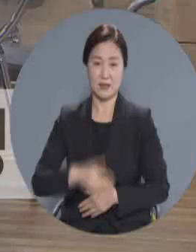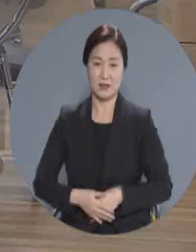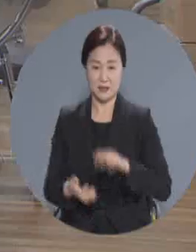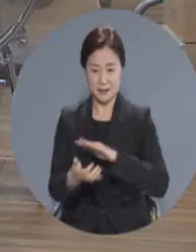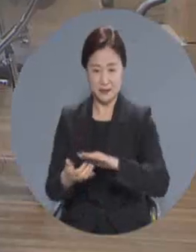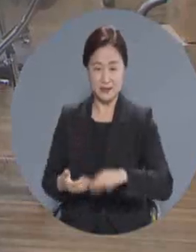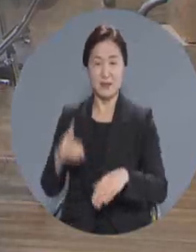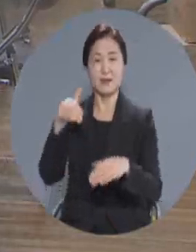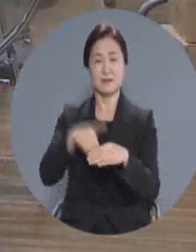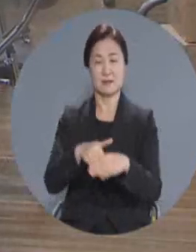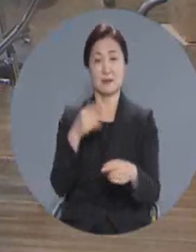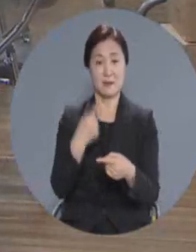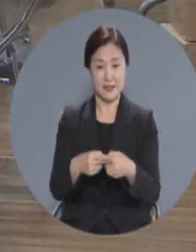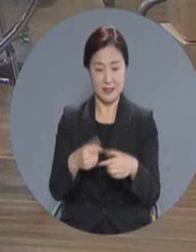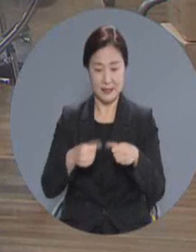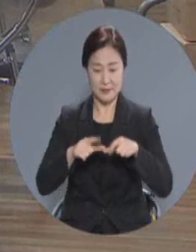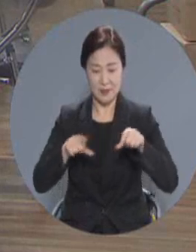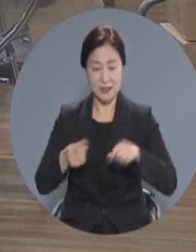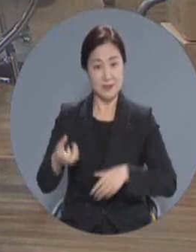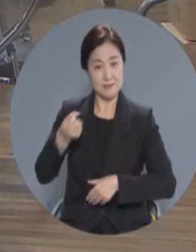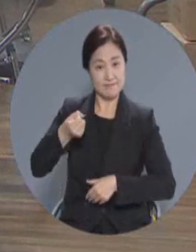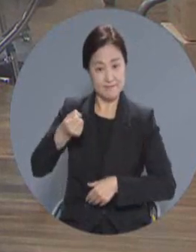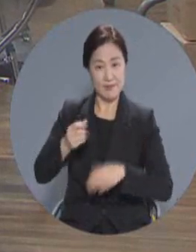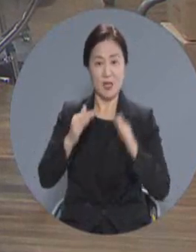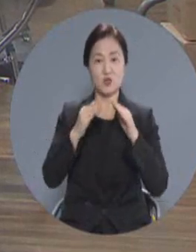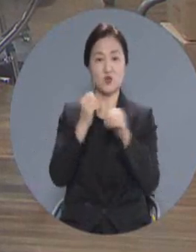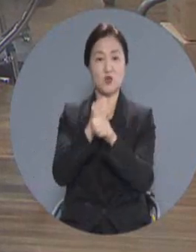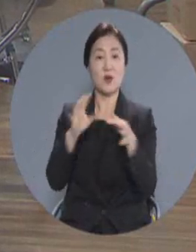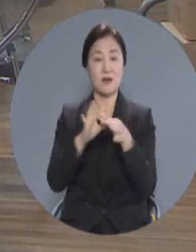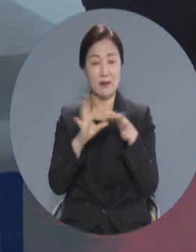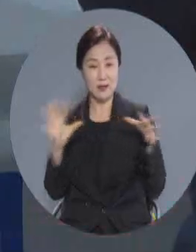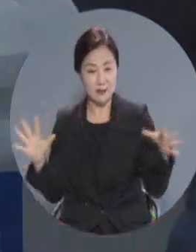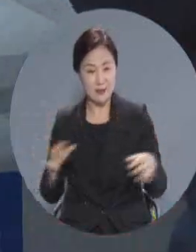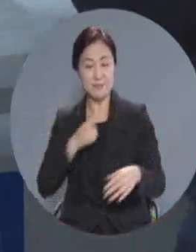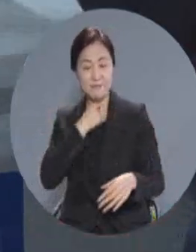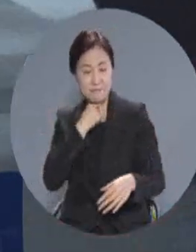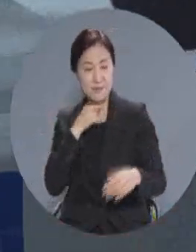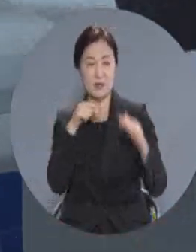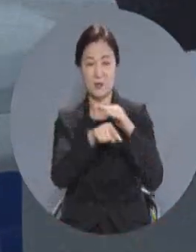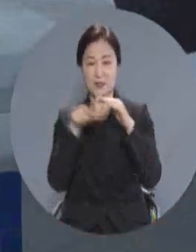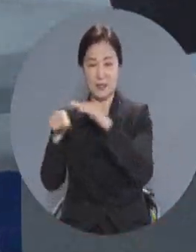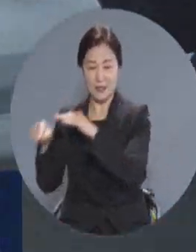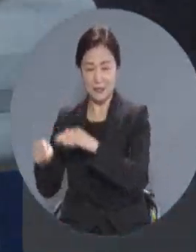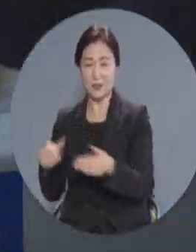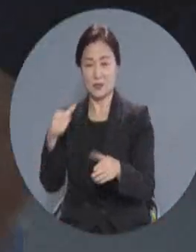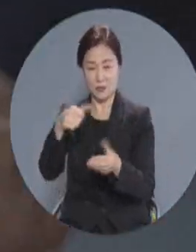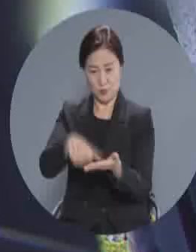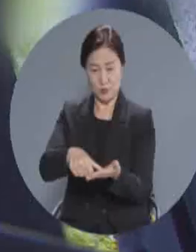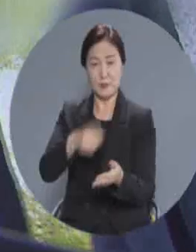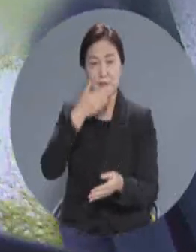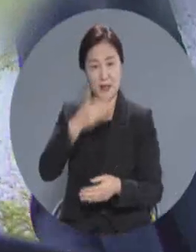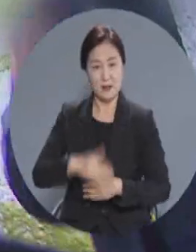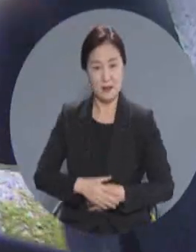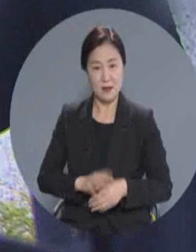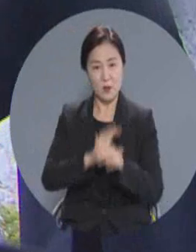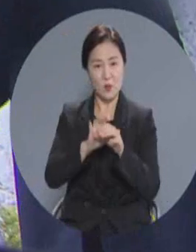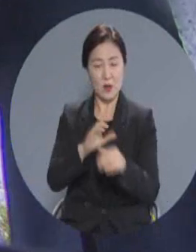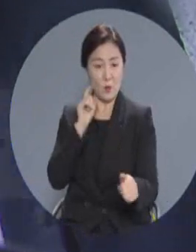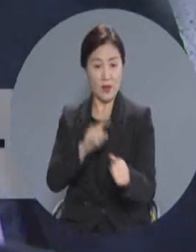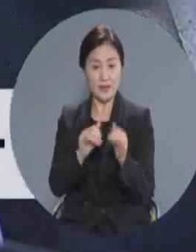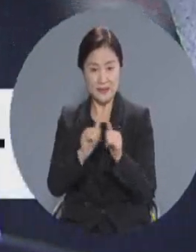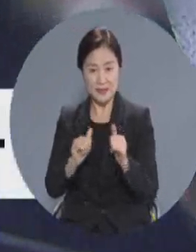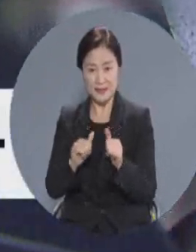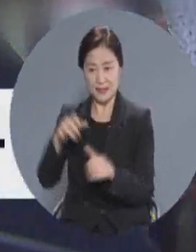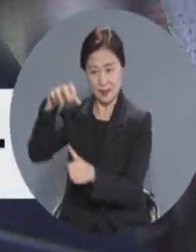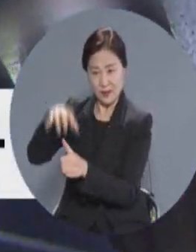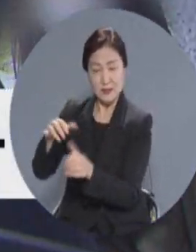때와 마찬가지로 신분증만 있으면 주소지와 상관없이 원하는 투표소에서 투표를 할 수 있지만 코로나19 확진자와